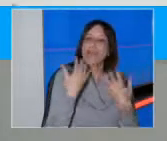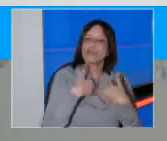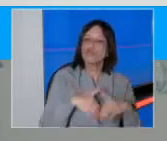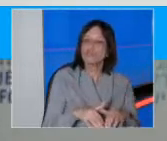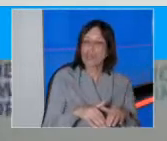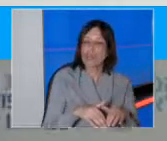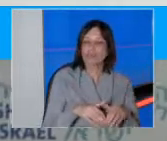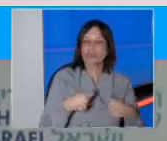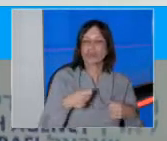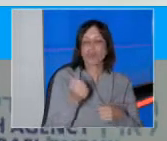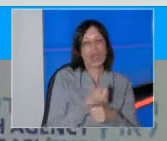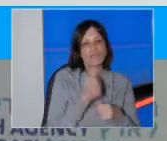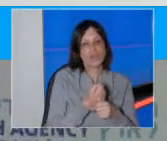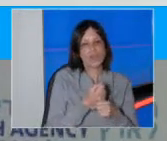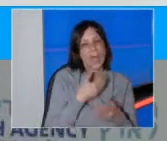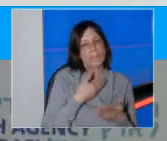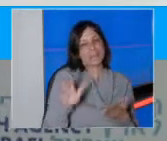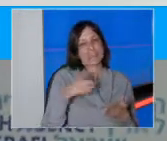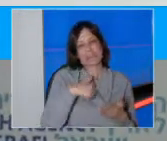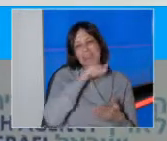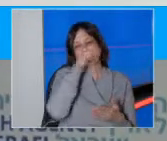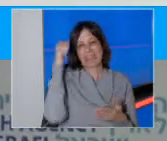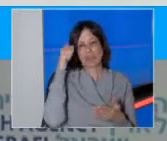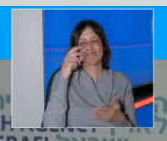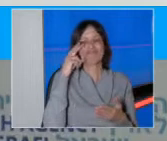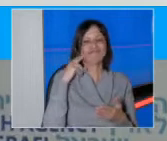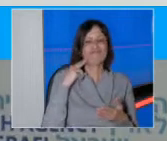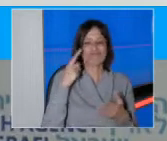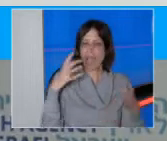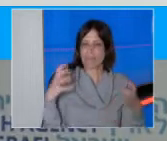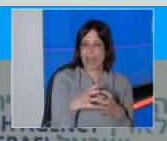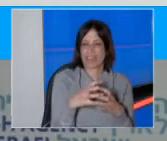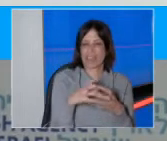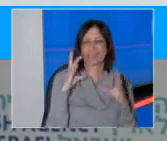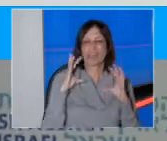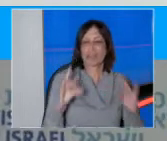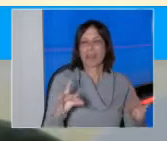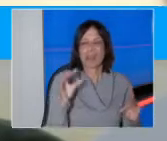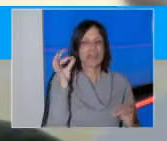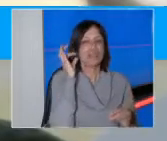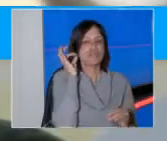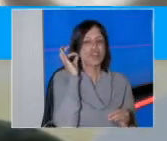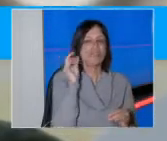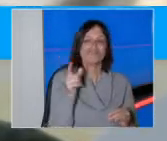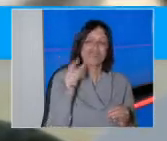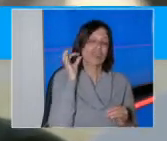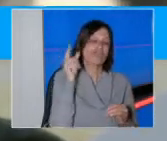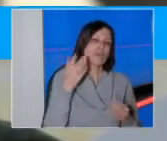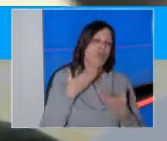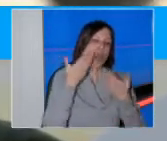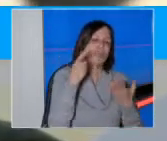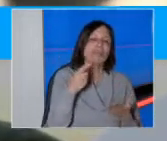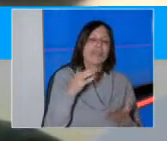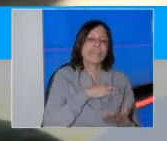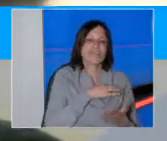בשוק העבודה, מסירים גם את התיוג, את הקלון החברתי שנדבק בנשים האלה, שכמו שאמרתי, הן קורבנות, הן